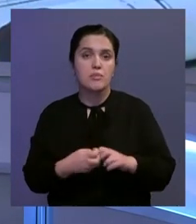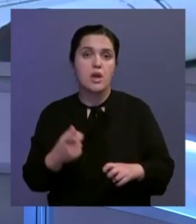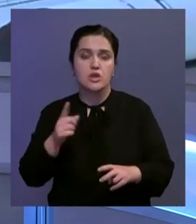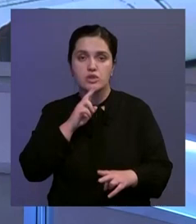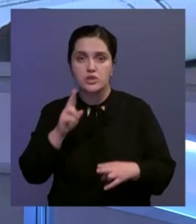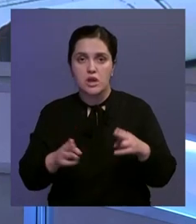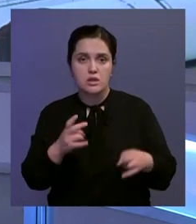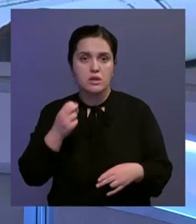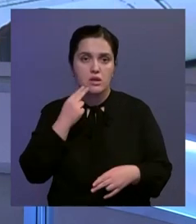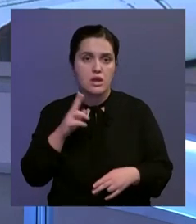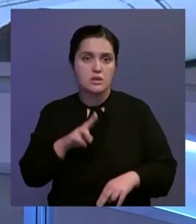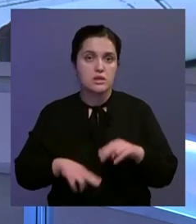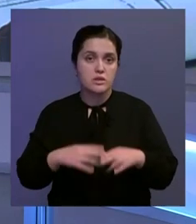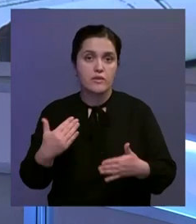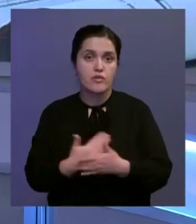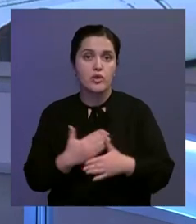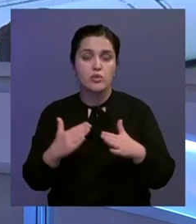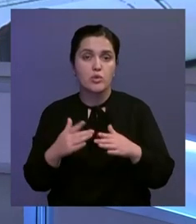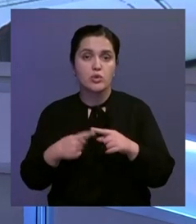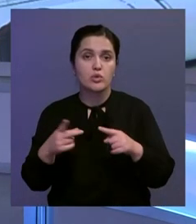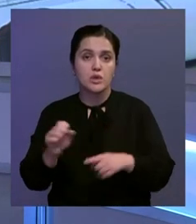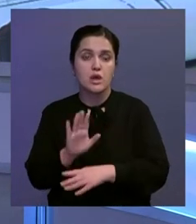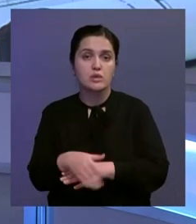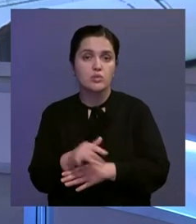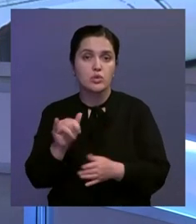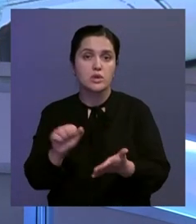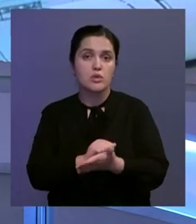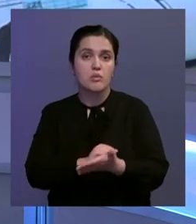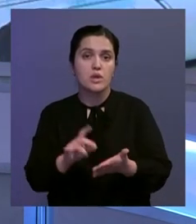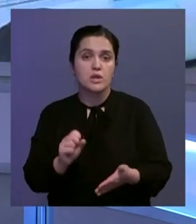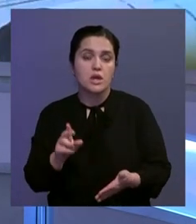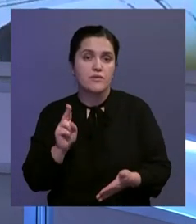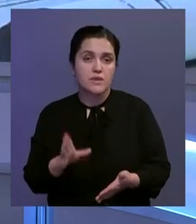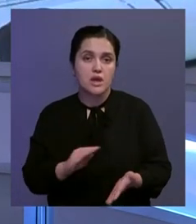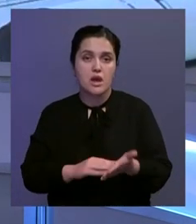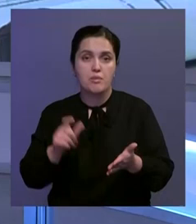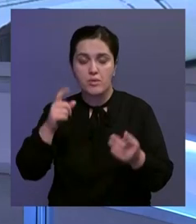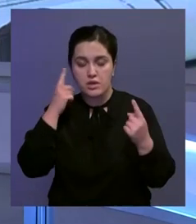жильцы жалуются на некачественное строительство нового дома, другие на отсутствие у них документов